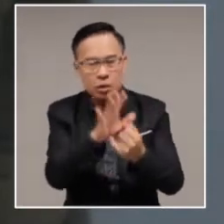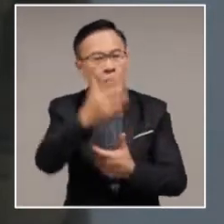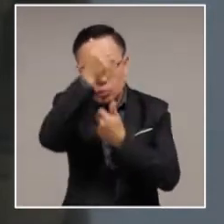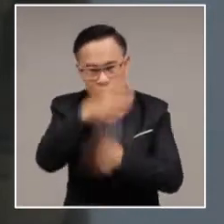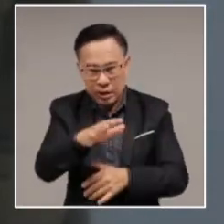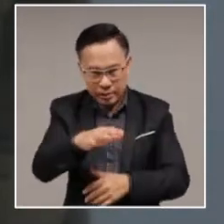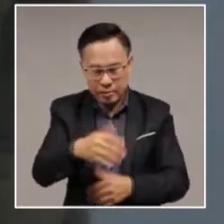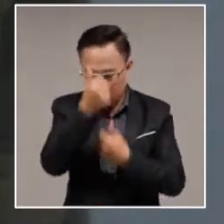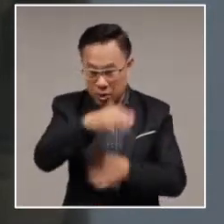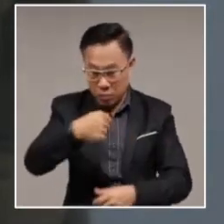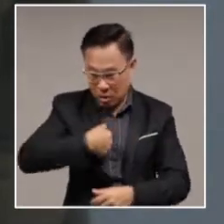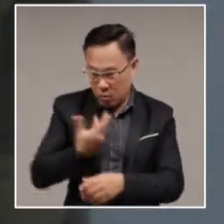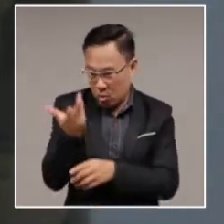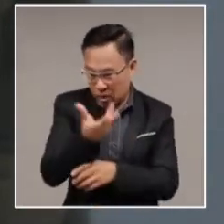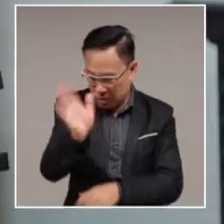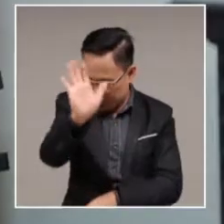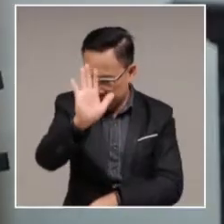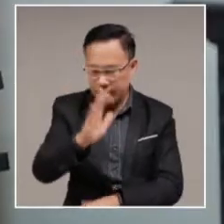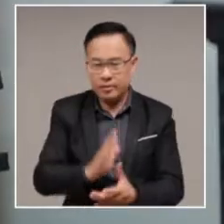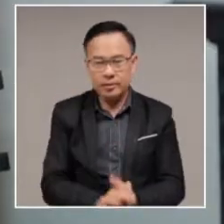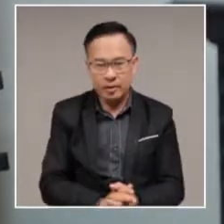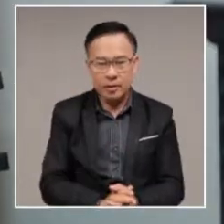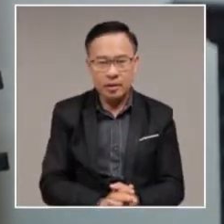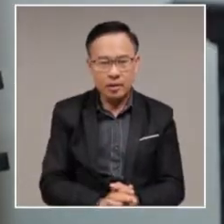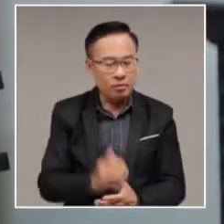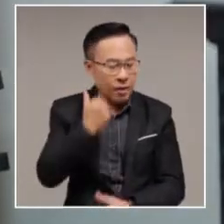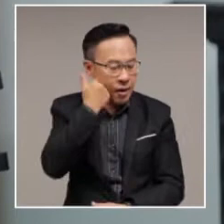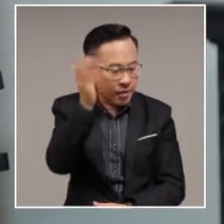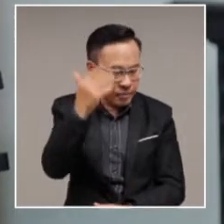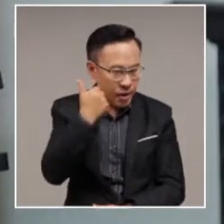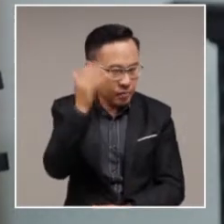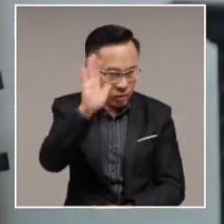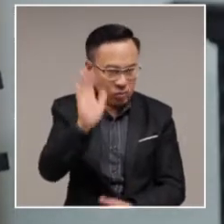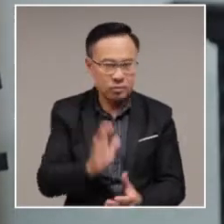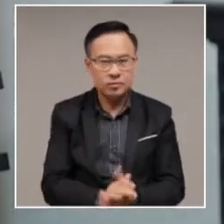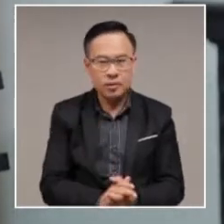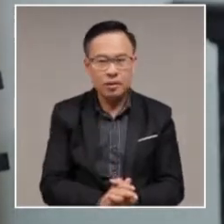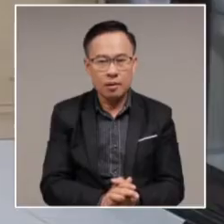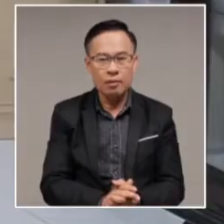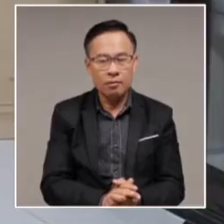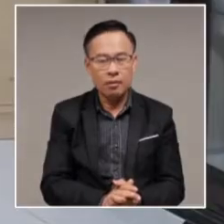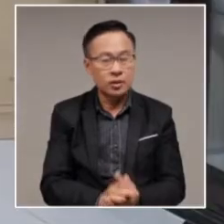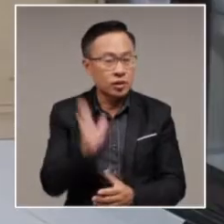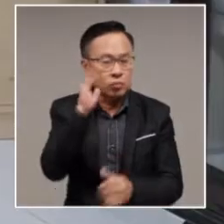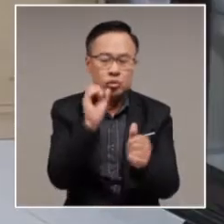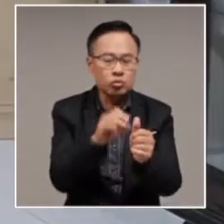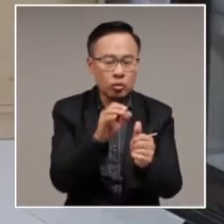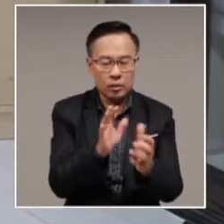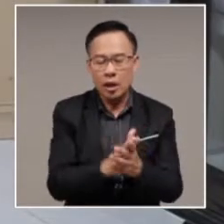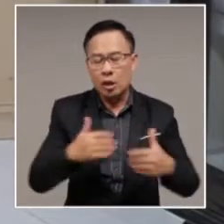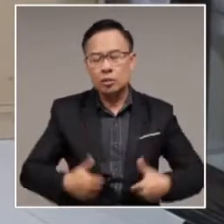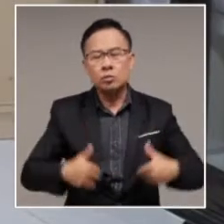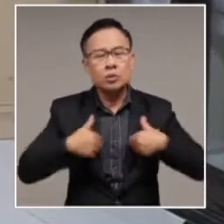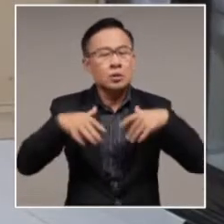คือสมัยนั้นก็คือไม่ได้มาขออะไรใครเพราะฉะนั้นเราไม่จำเป็นต้องอายไม่จำเป็นต้องแคร์ก็คือใช้ชีวิตปก